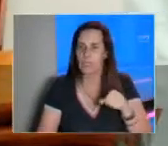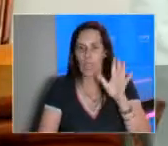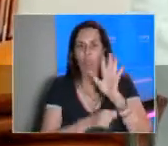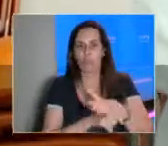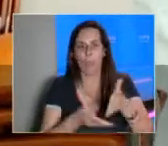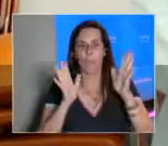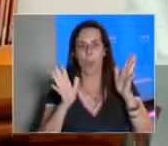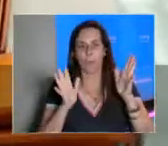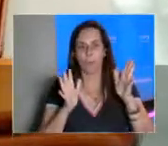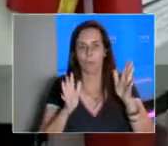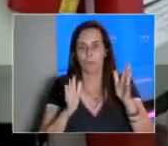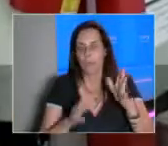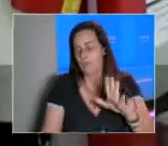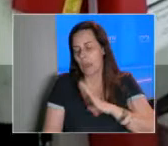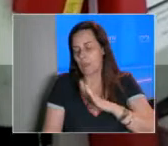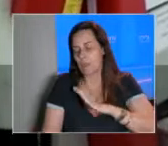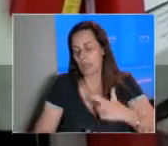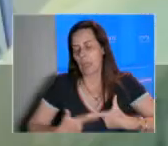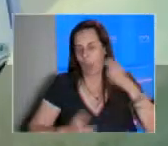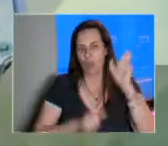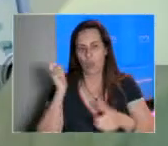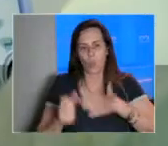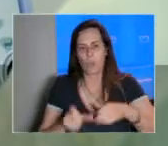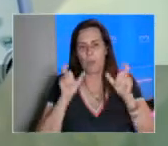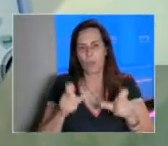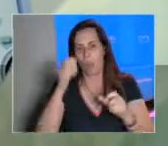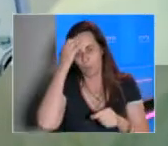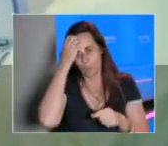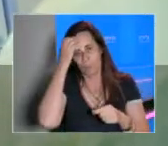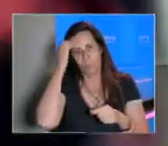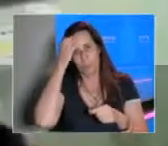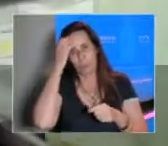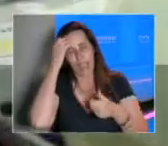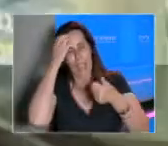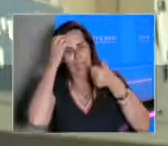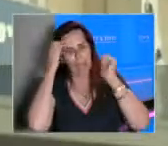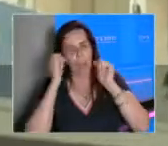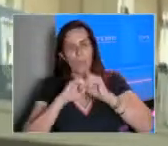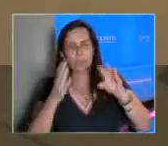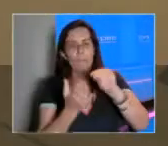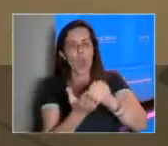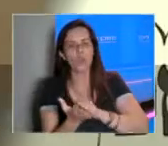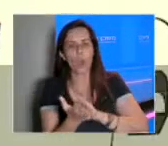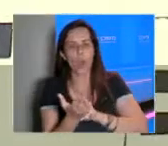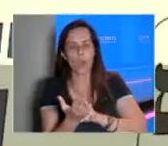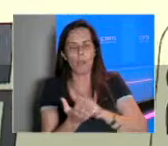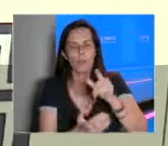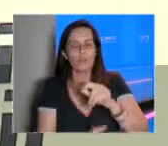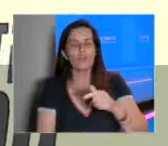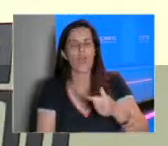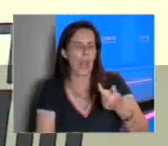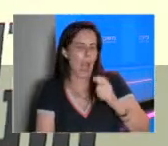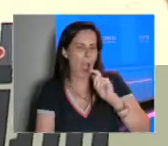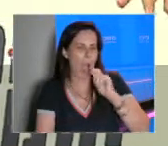השפעה מאוד גדולה, ויסכן חיי אנשים, ואת זה אנחנו רוצים למנוע. אתמול פורסם דוח של אמן, אגף המודיעין,